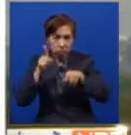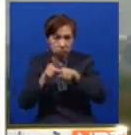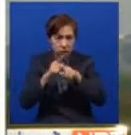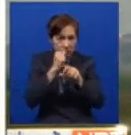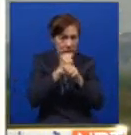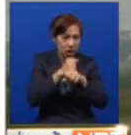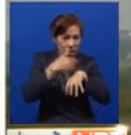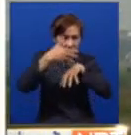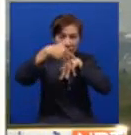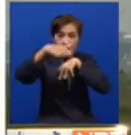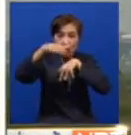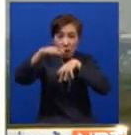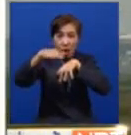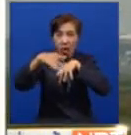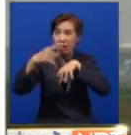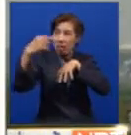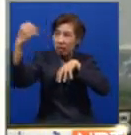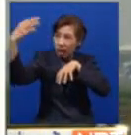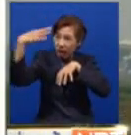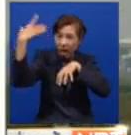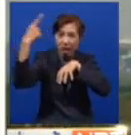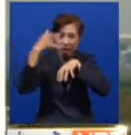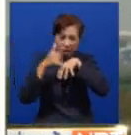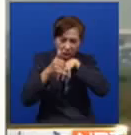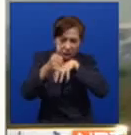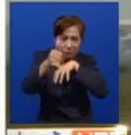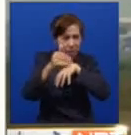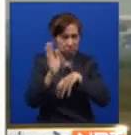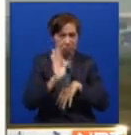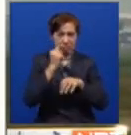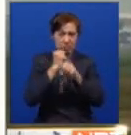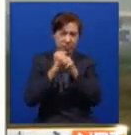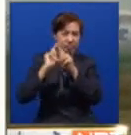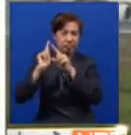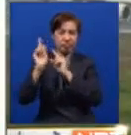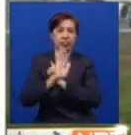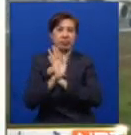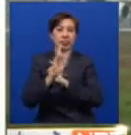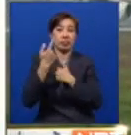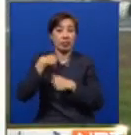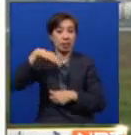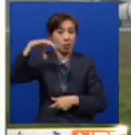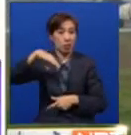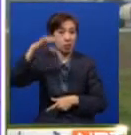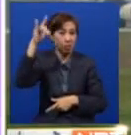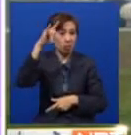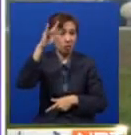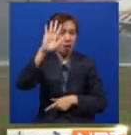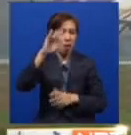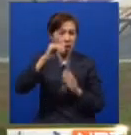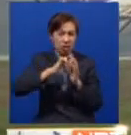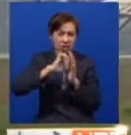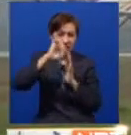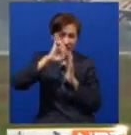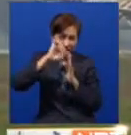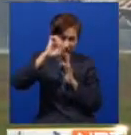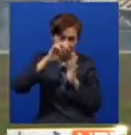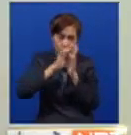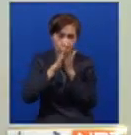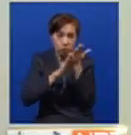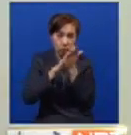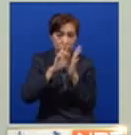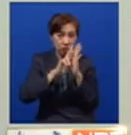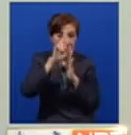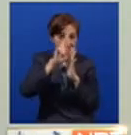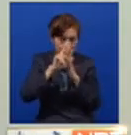ทำกิจกรรมในที่โล่งแจ้งโดยเจ้าหน้าที่ท่าอากาศยานแม่ฟ้าหลวงจังหวัดเชียงรายได้นำรถดับเพลิงออกพ่นละอ